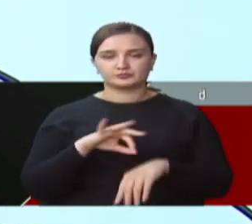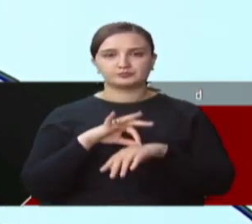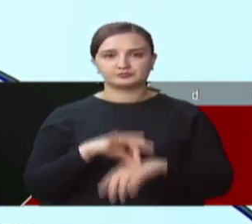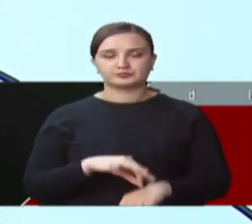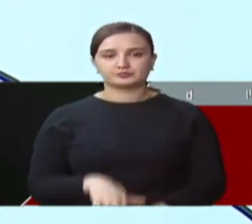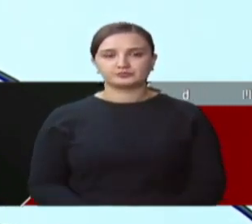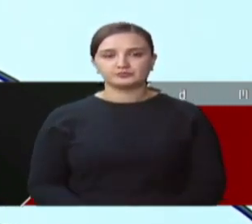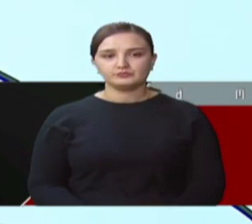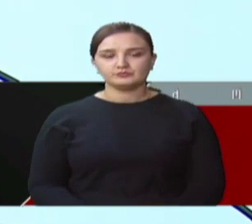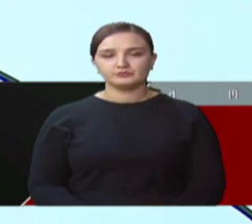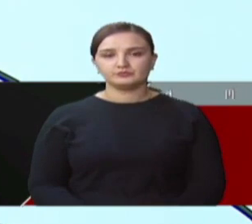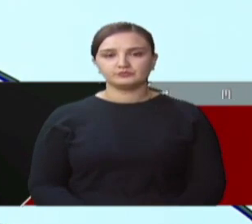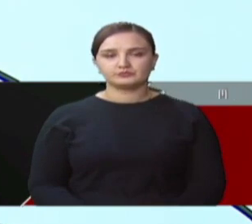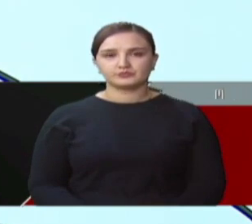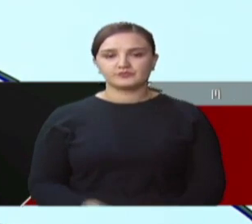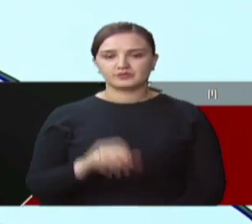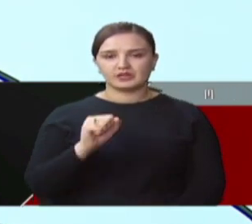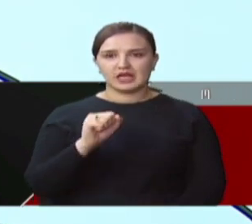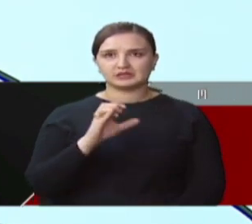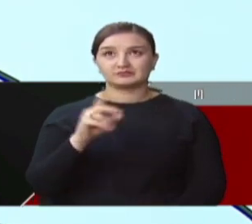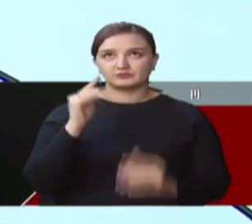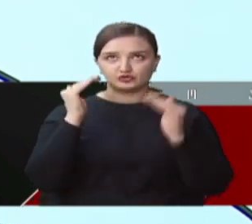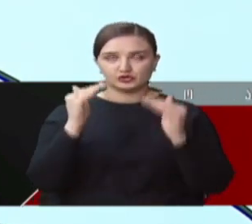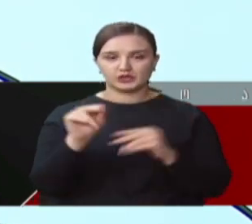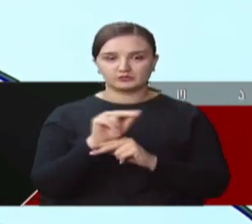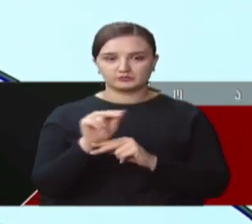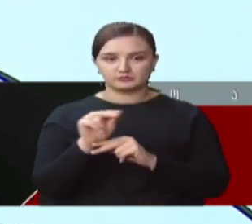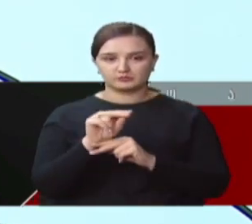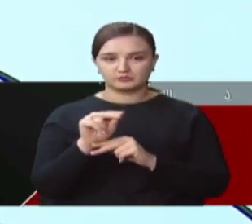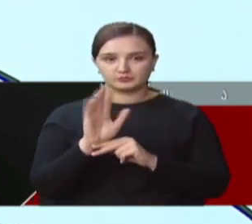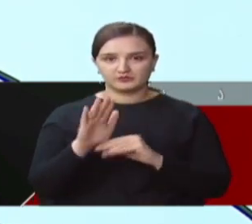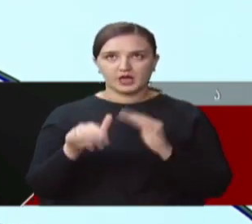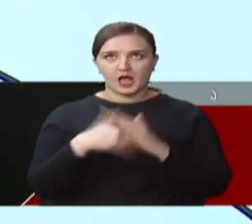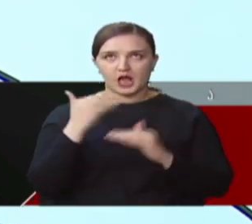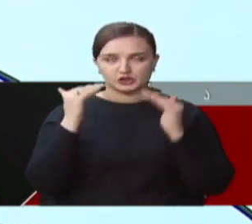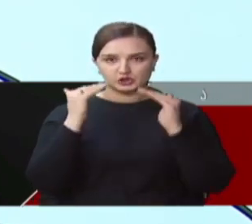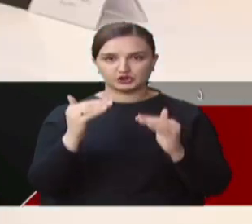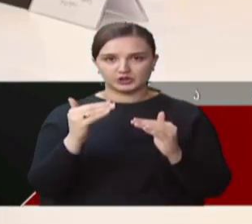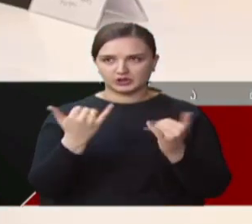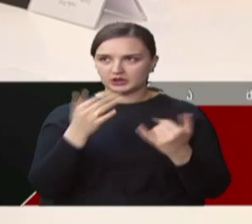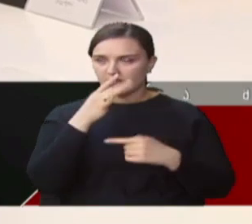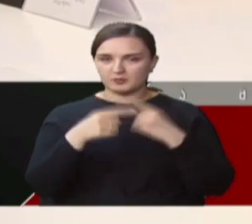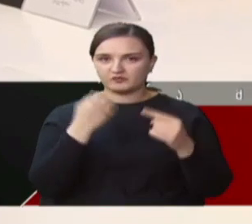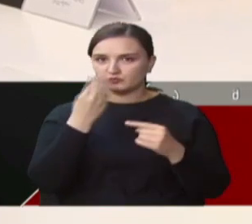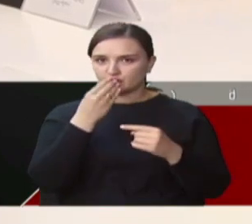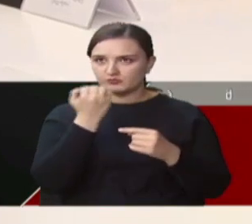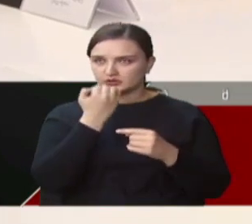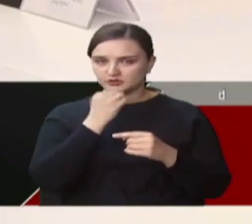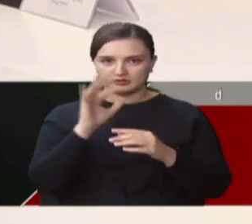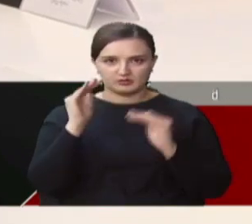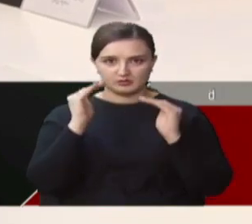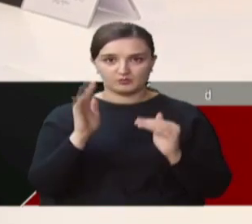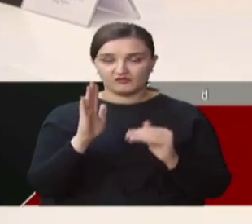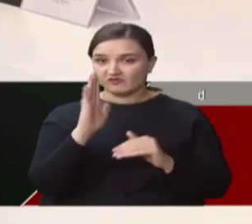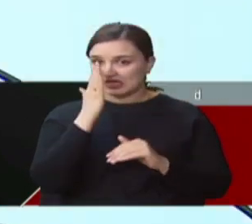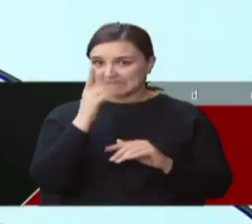განხორციელდება არსებული ასბესტის ჭერის დემონტაჟი და ახალი ჭერის მოწყობა თანამედროვე მასალებით, ვარკეთილის